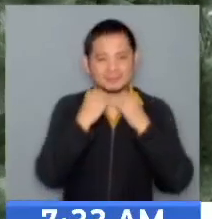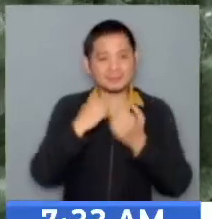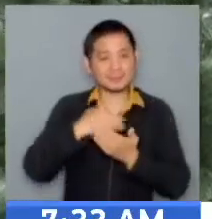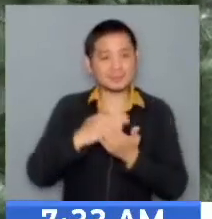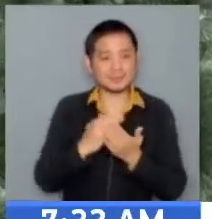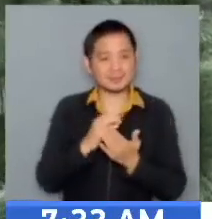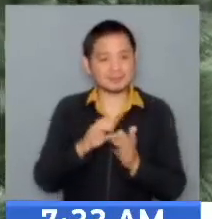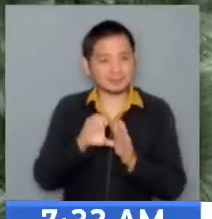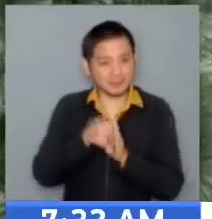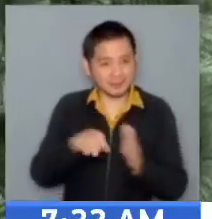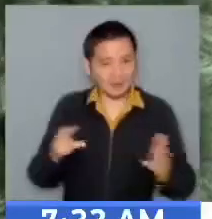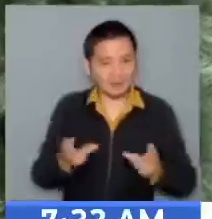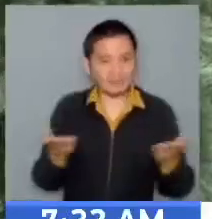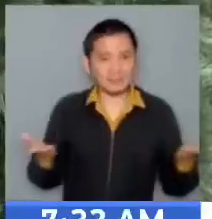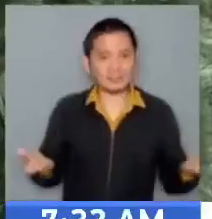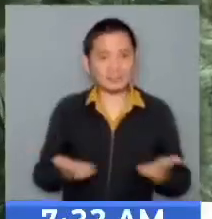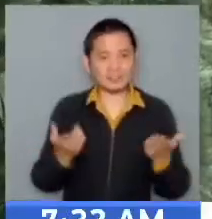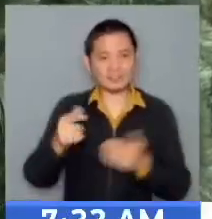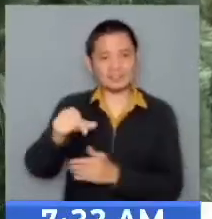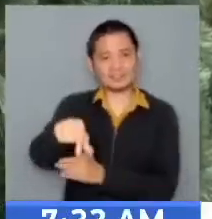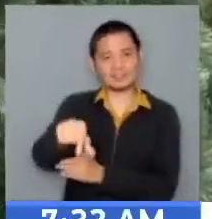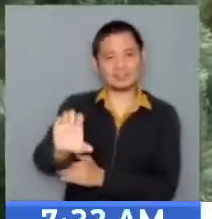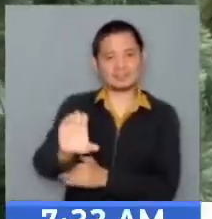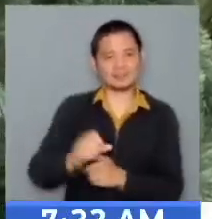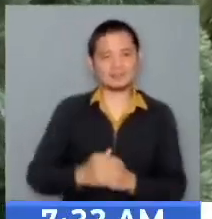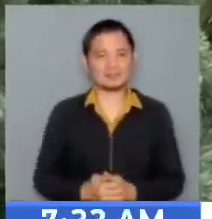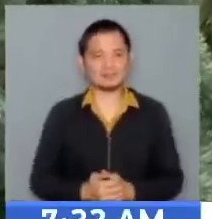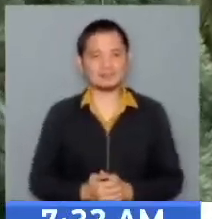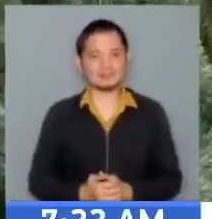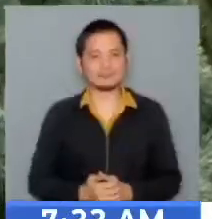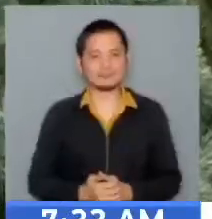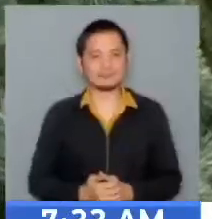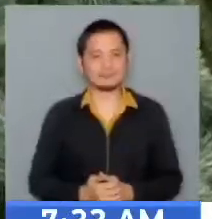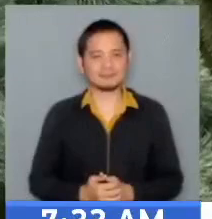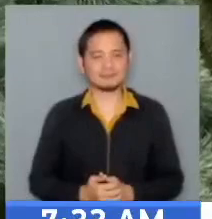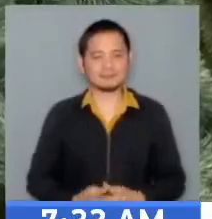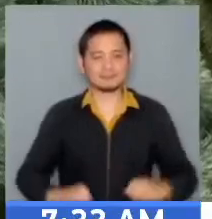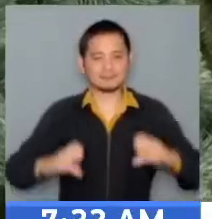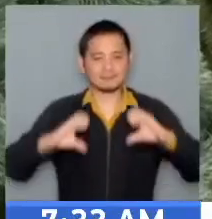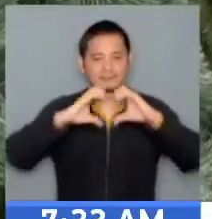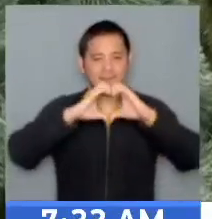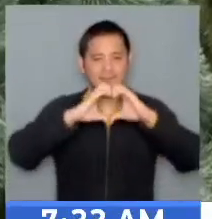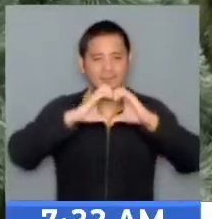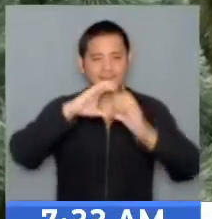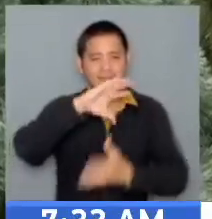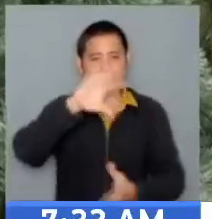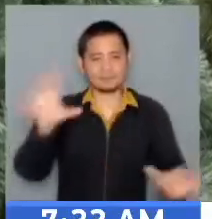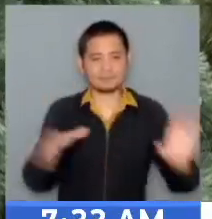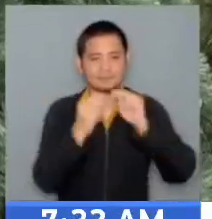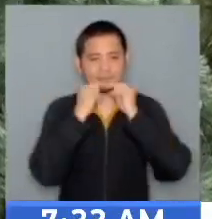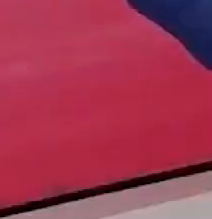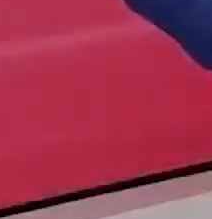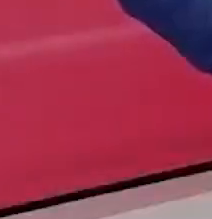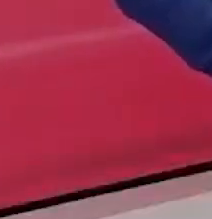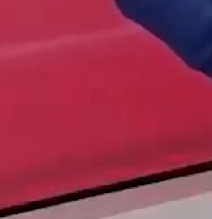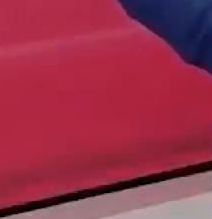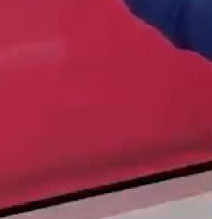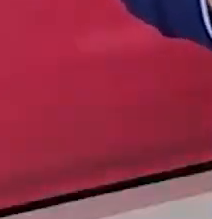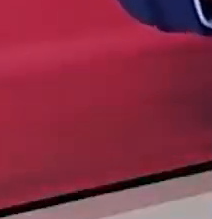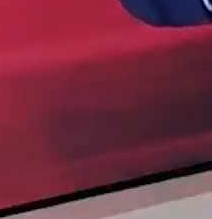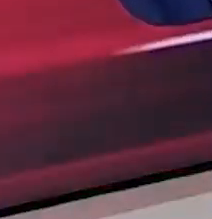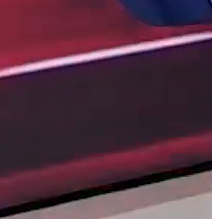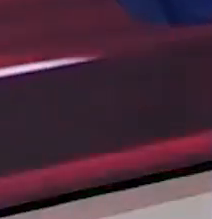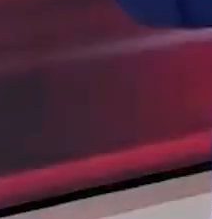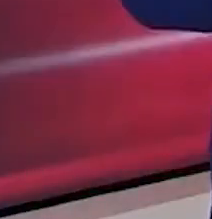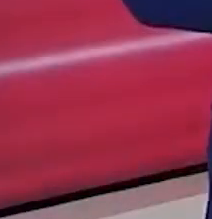dito sa Dapitan Arcade sa Quezon City. Yan muna yung latest. Ako po si James Agustin para sa GMA Integrated News. Mga kapuso,